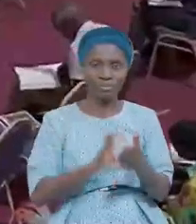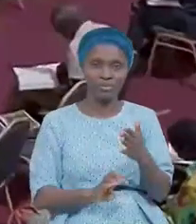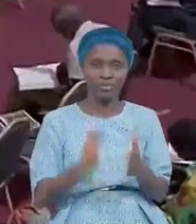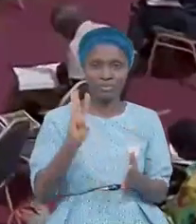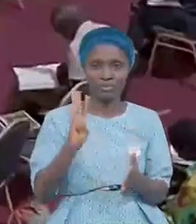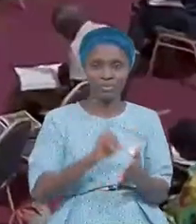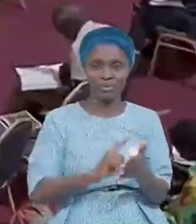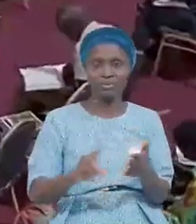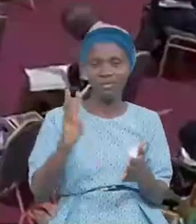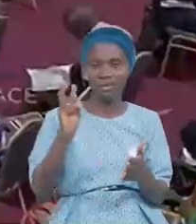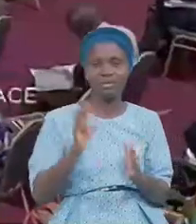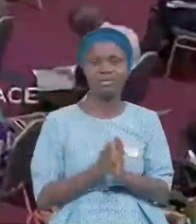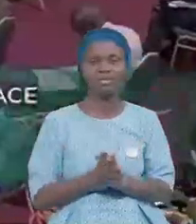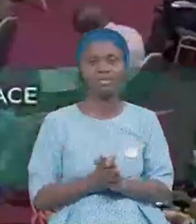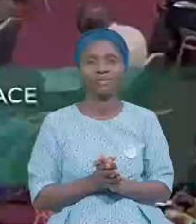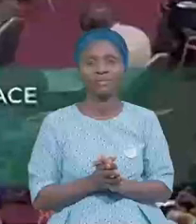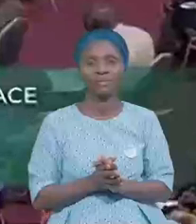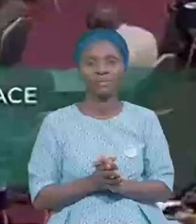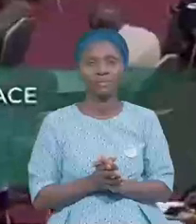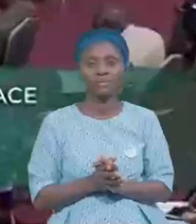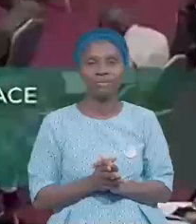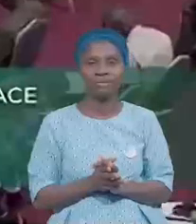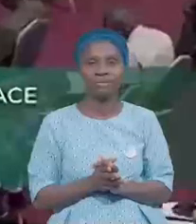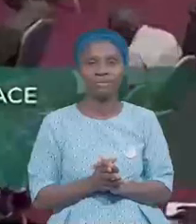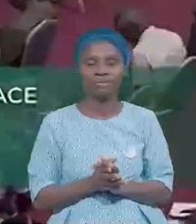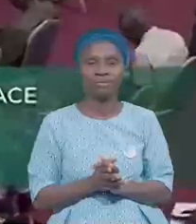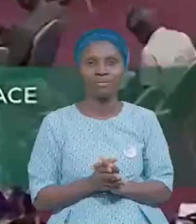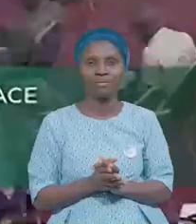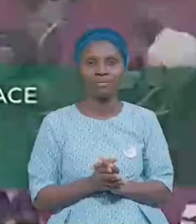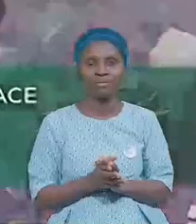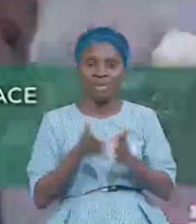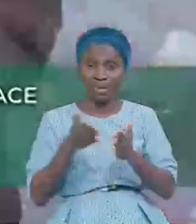16. Hébreux chapitre 4, verset 16.